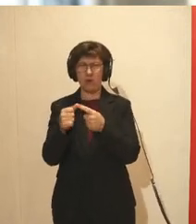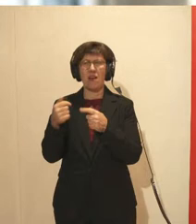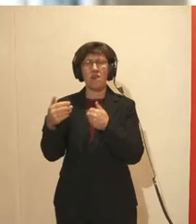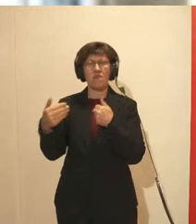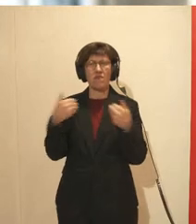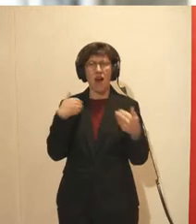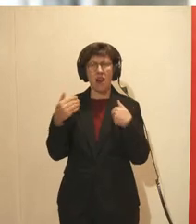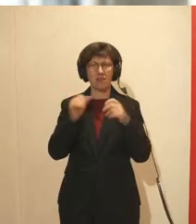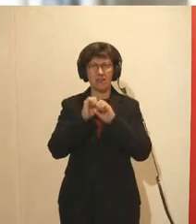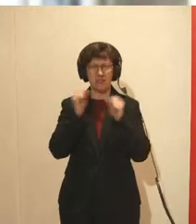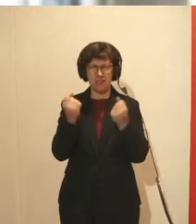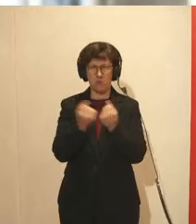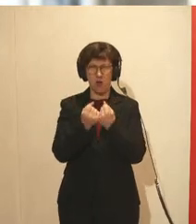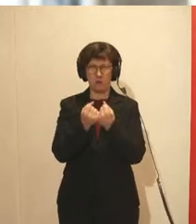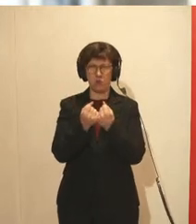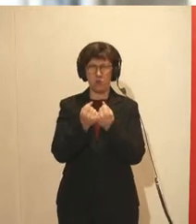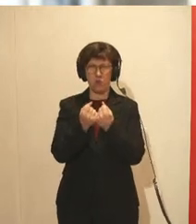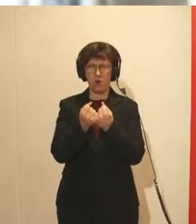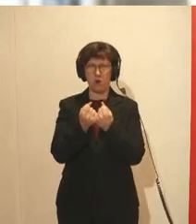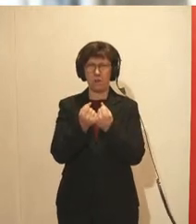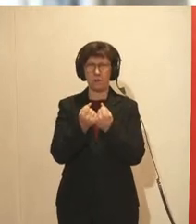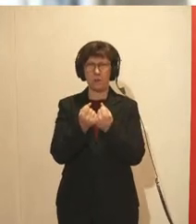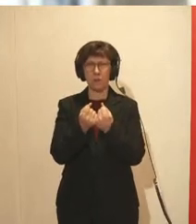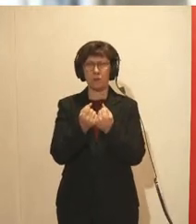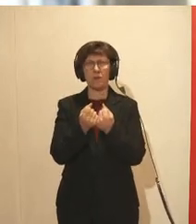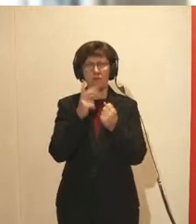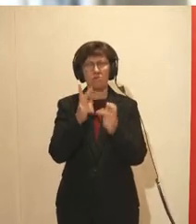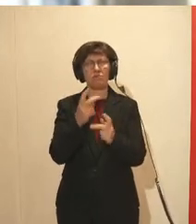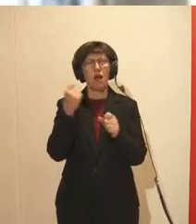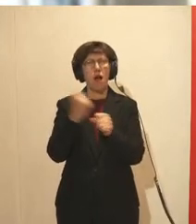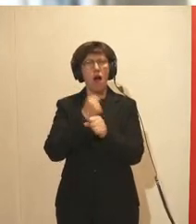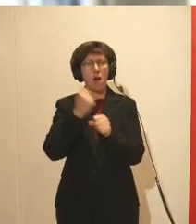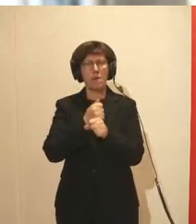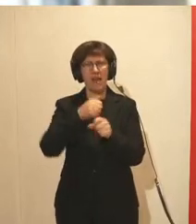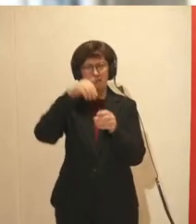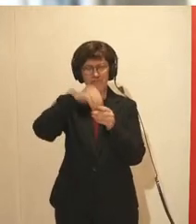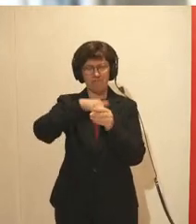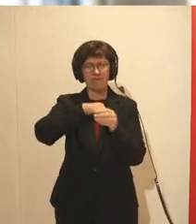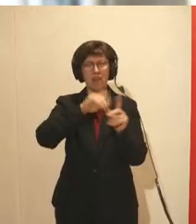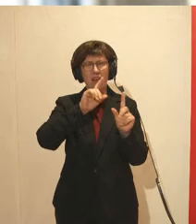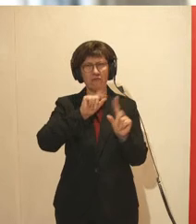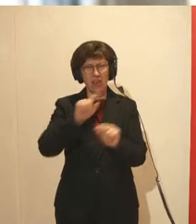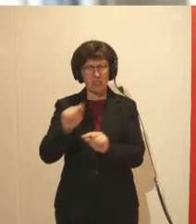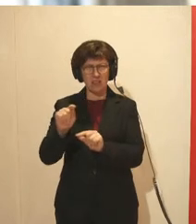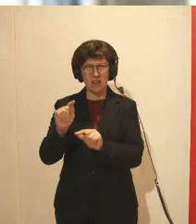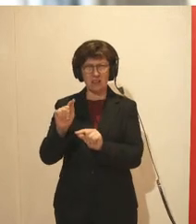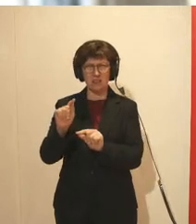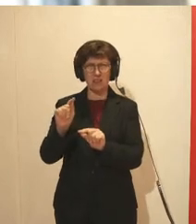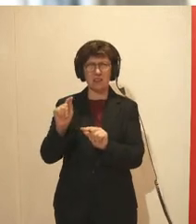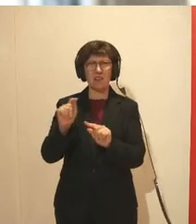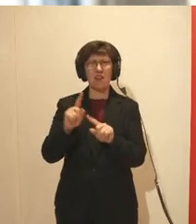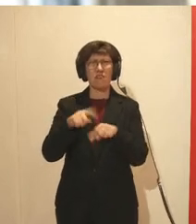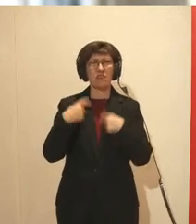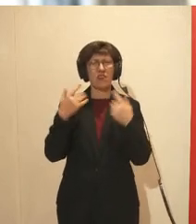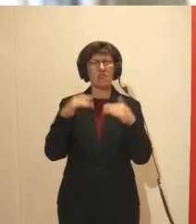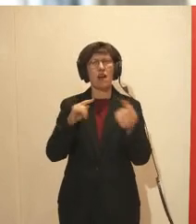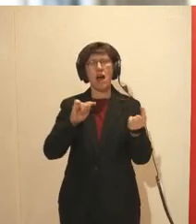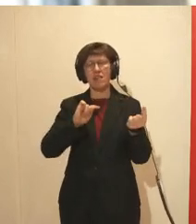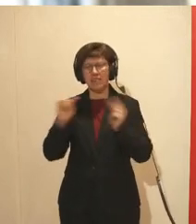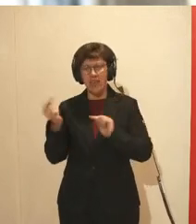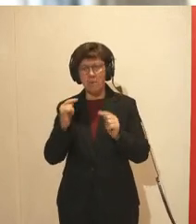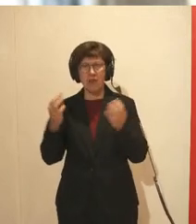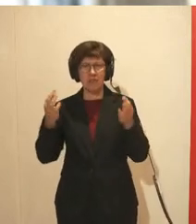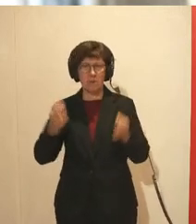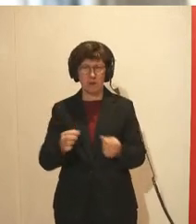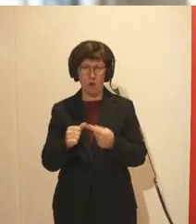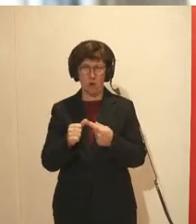verhalten heute steht eine debatte über